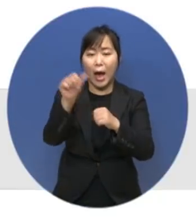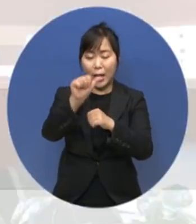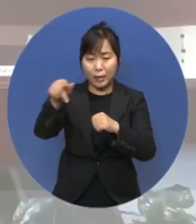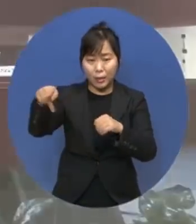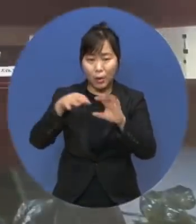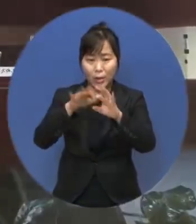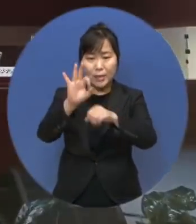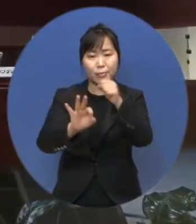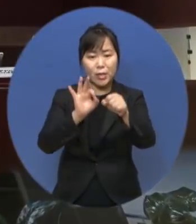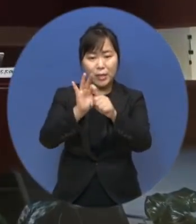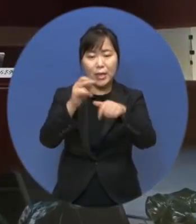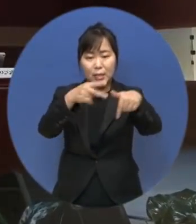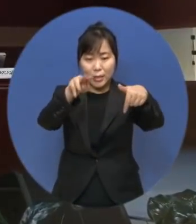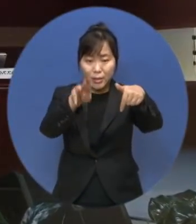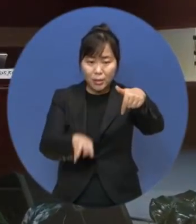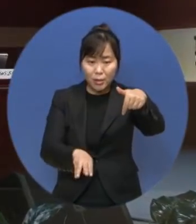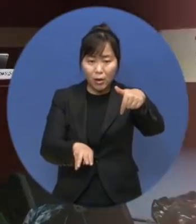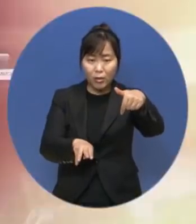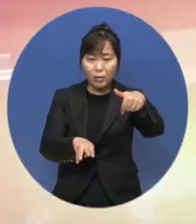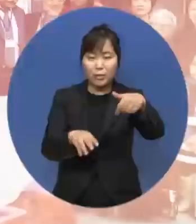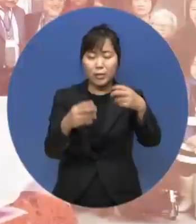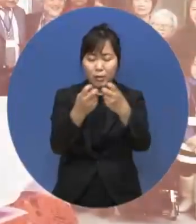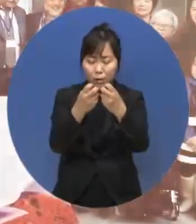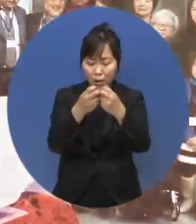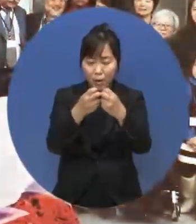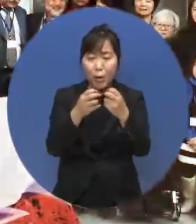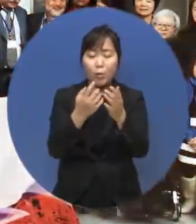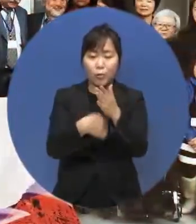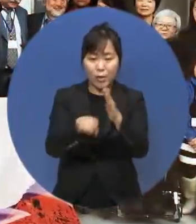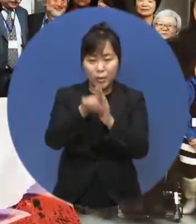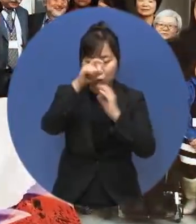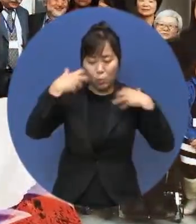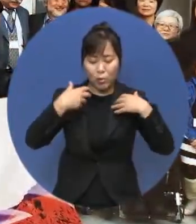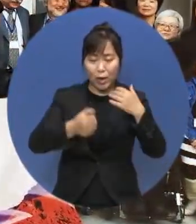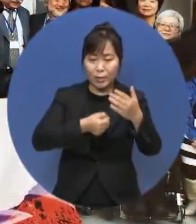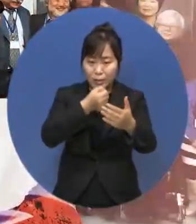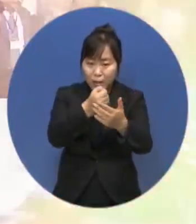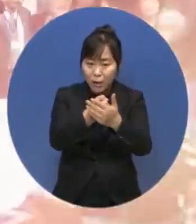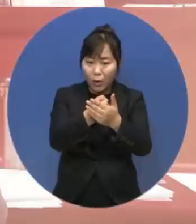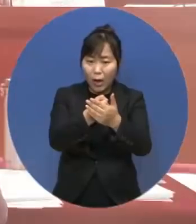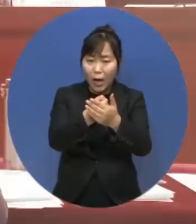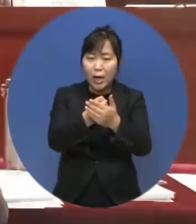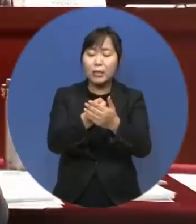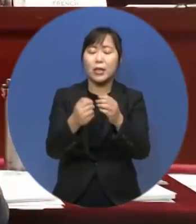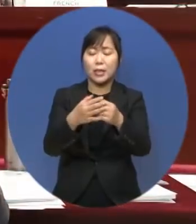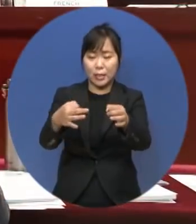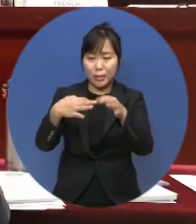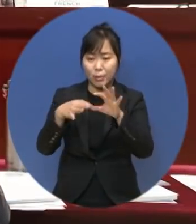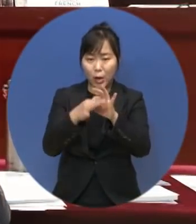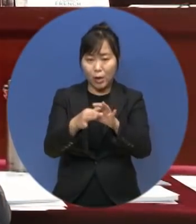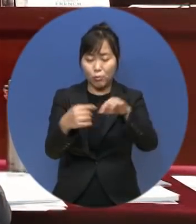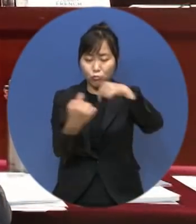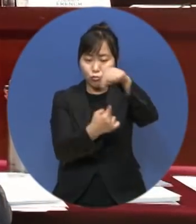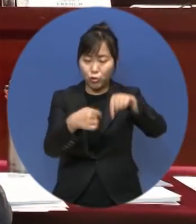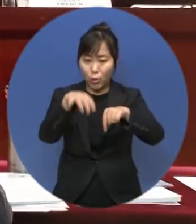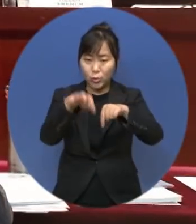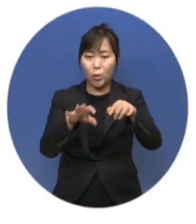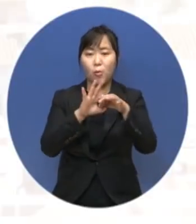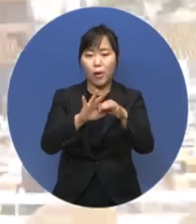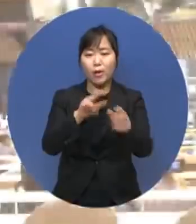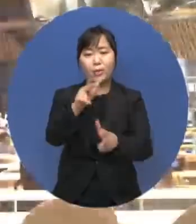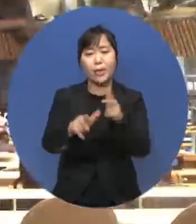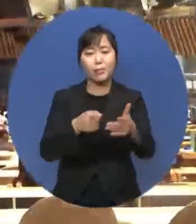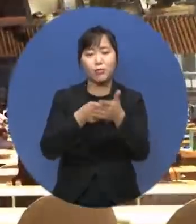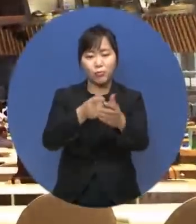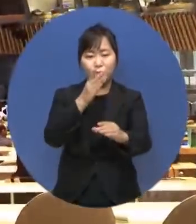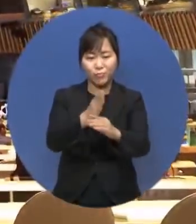목표인 인천 전략 이행을 위해 정부가 지정한 기금 운영 사무국으로서 관련 사업을 추진하고 있습니다.